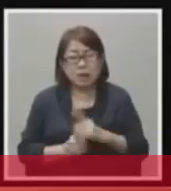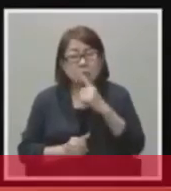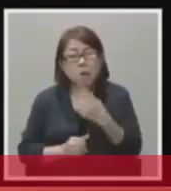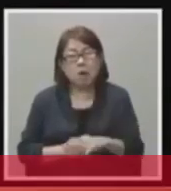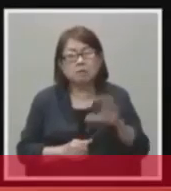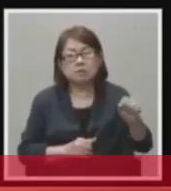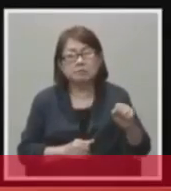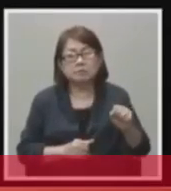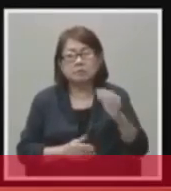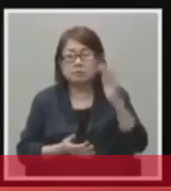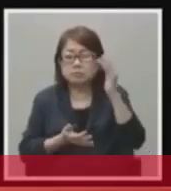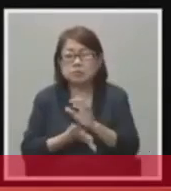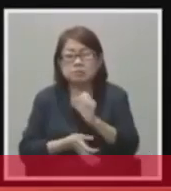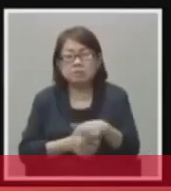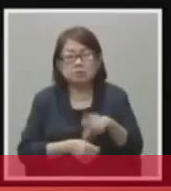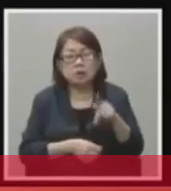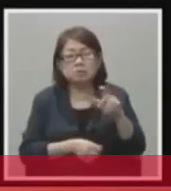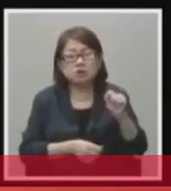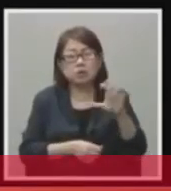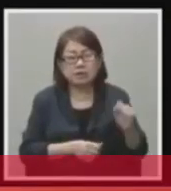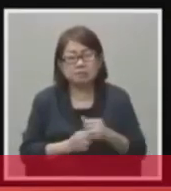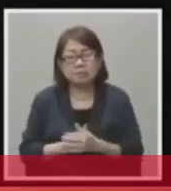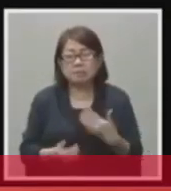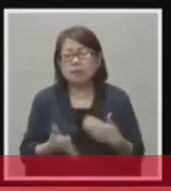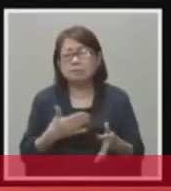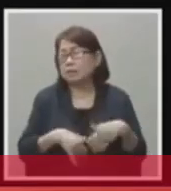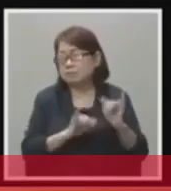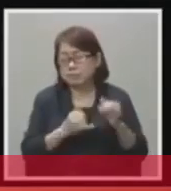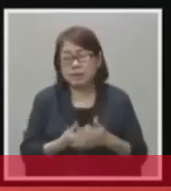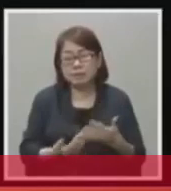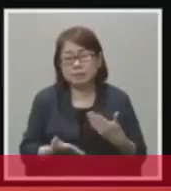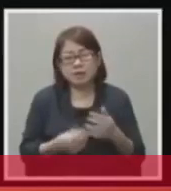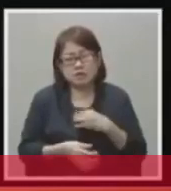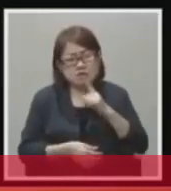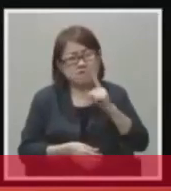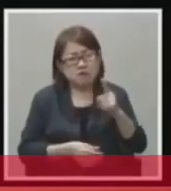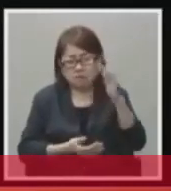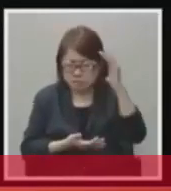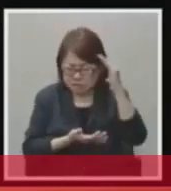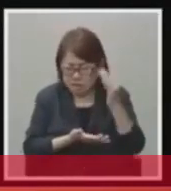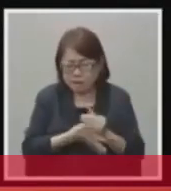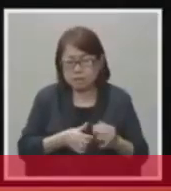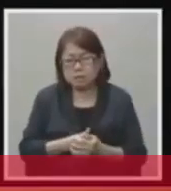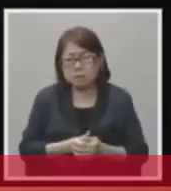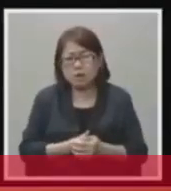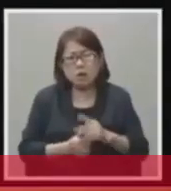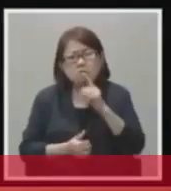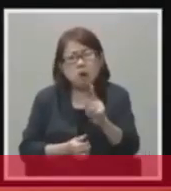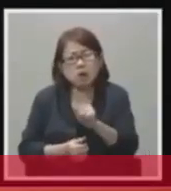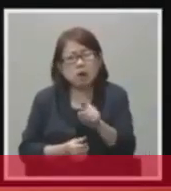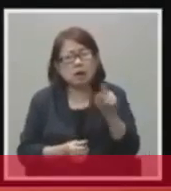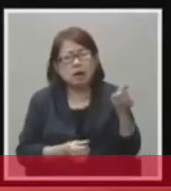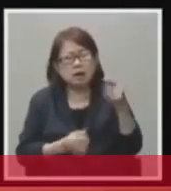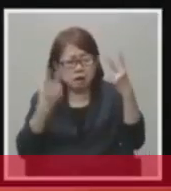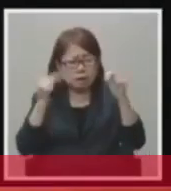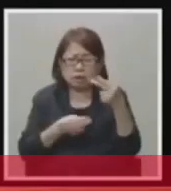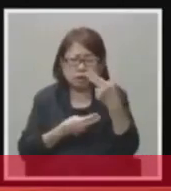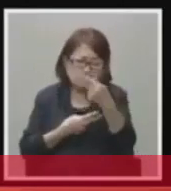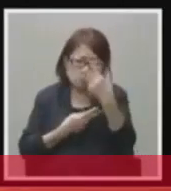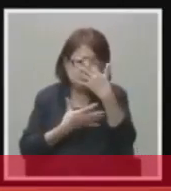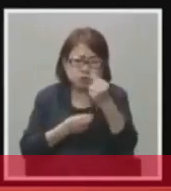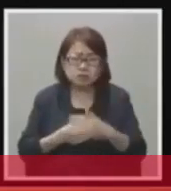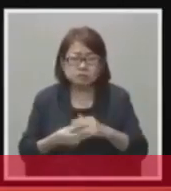จับก็ไม่เป็นไรไม่อยากจับก็เอาไว้นั่นแต่จะฟ้องท่านประธานว่าท่านนายกไม่ได้ใส่ใจกับปัญห